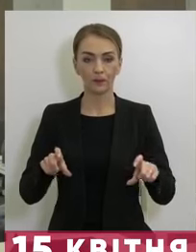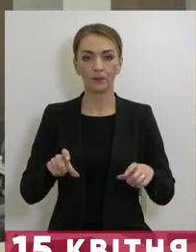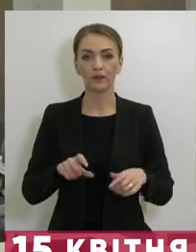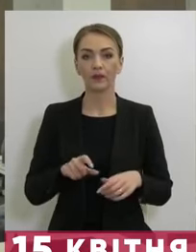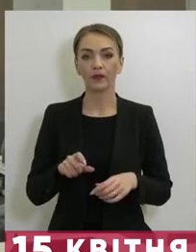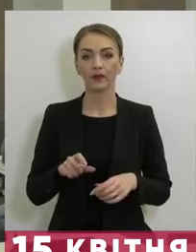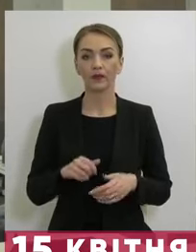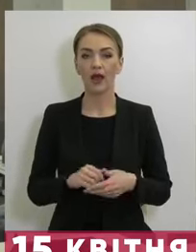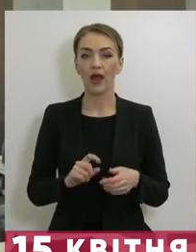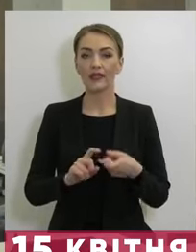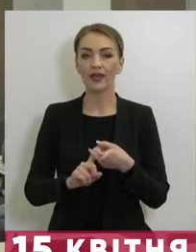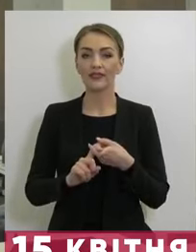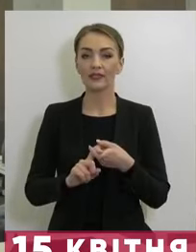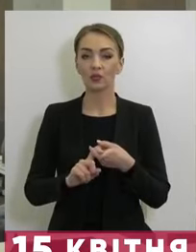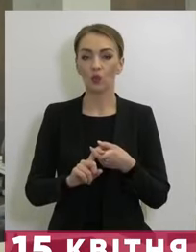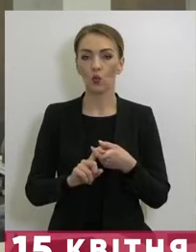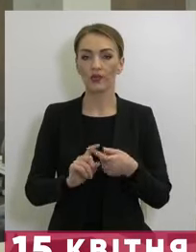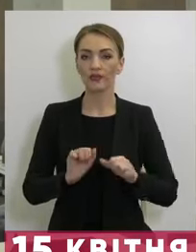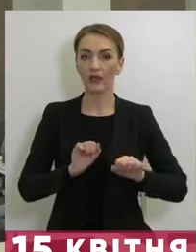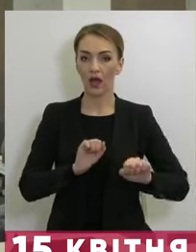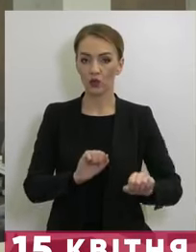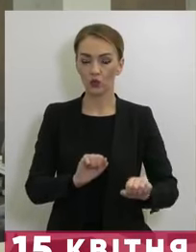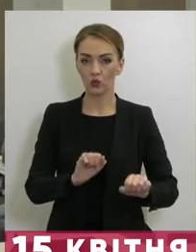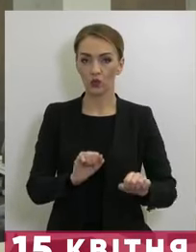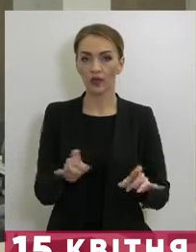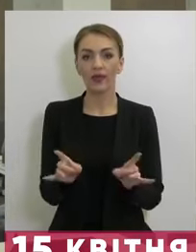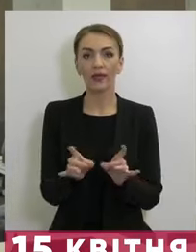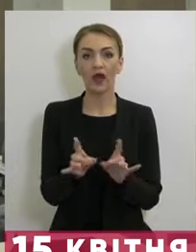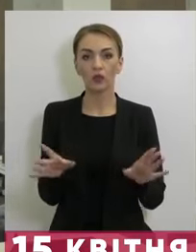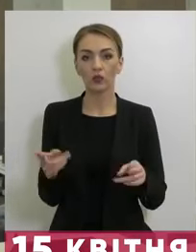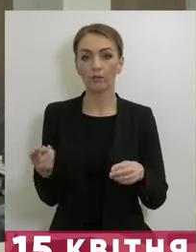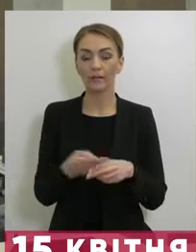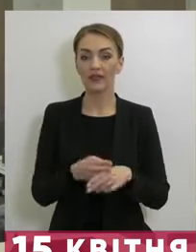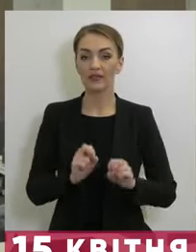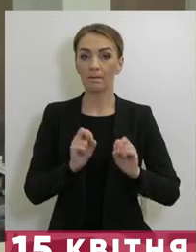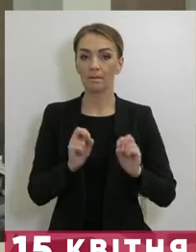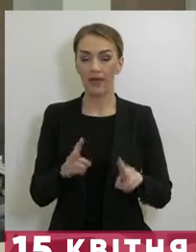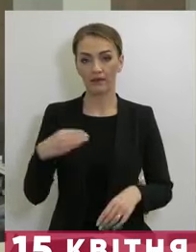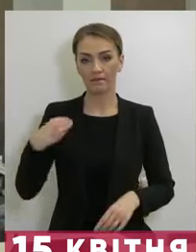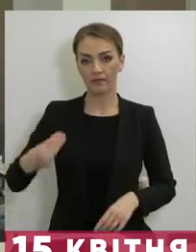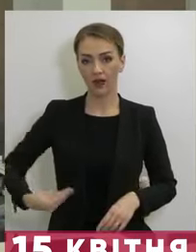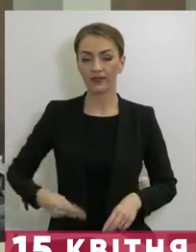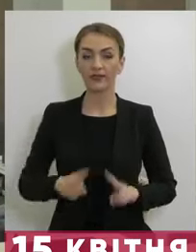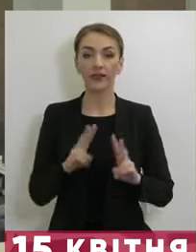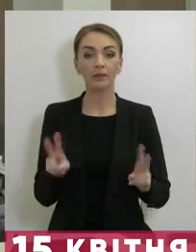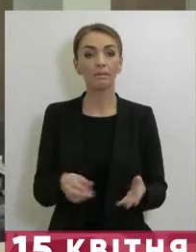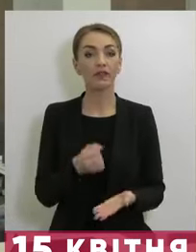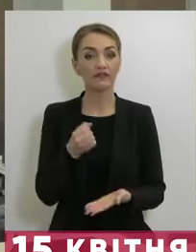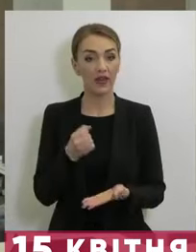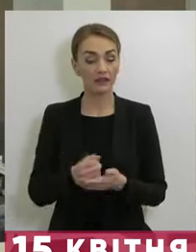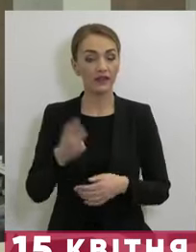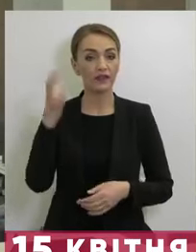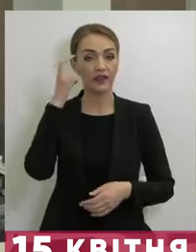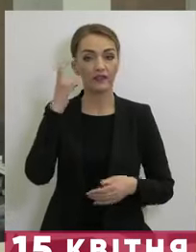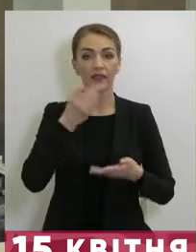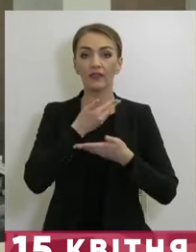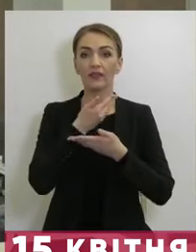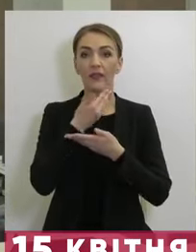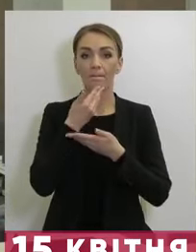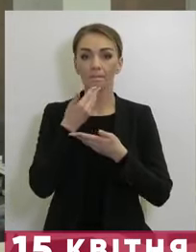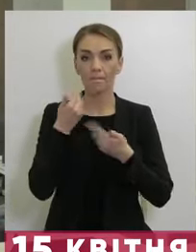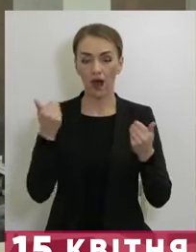з Інституту радіаційного захисту та ядерної безпеки Франції, які підтвердили, що в Києві